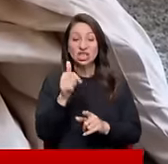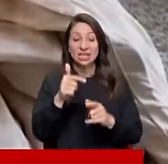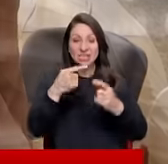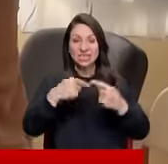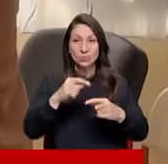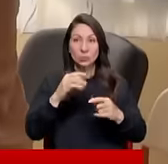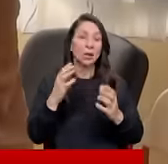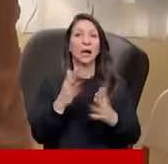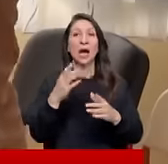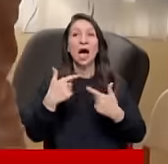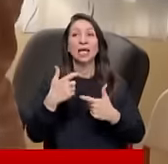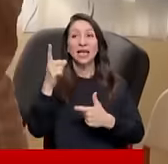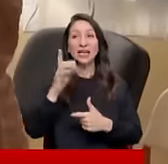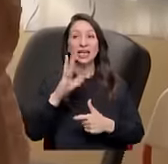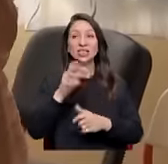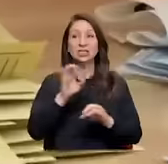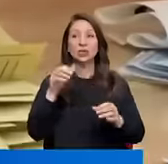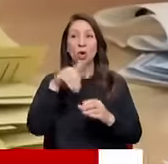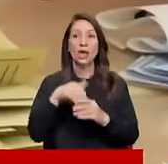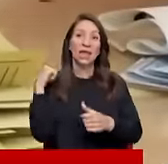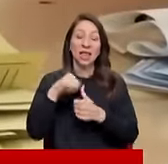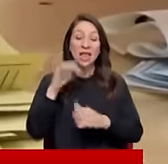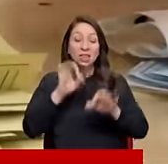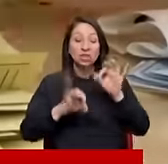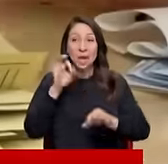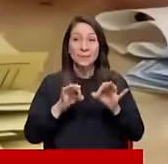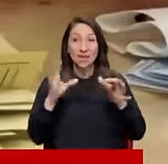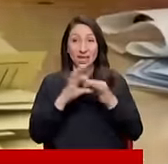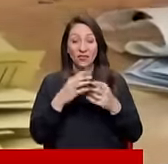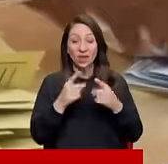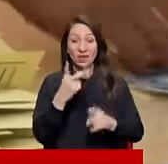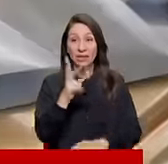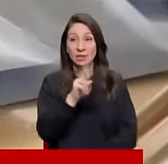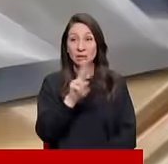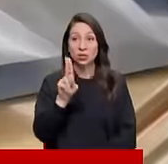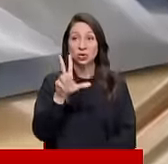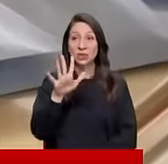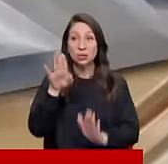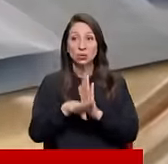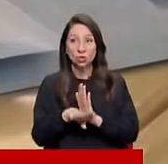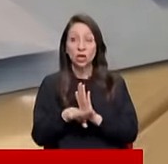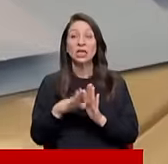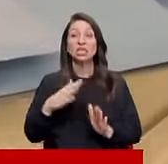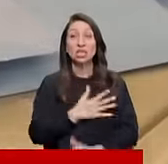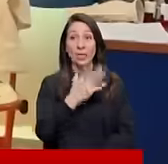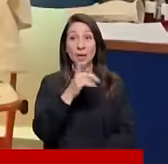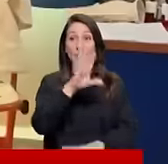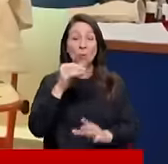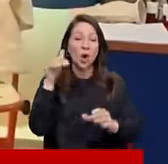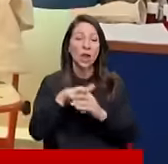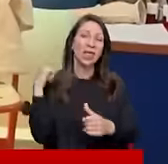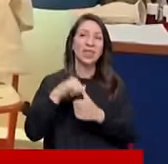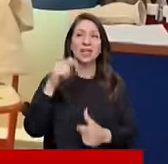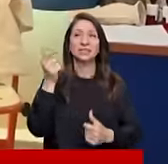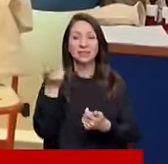kurulundan döndü. Hatay'da da geçersiz oyların yeniden incelenmesiyle fark 2735'e düştü. CHP tüm oyların